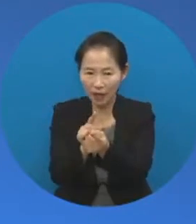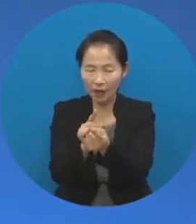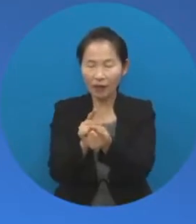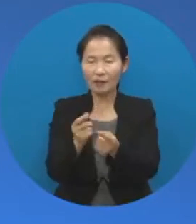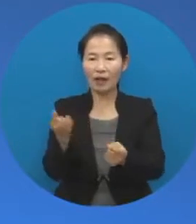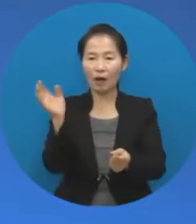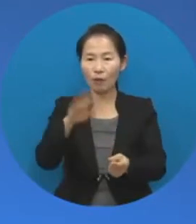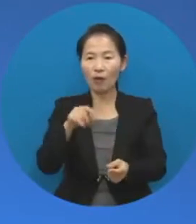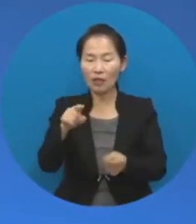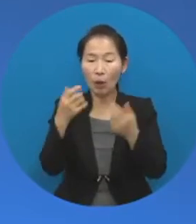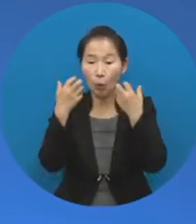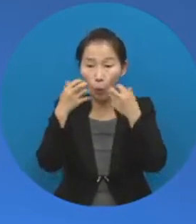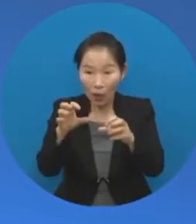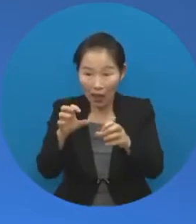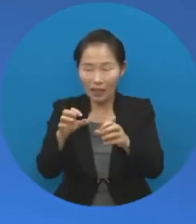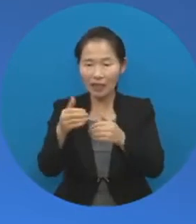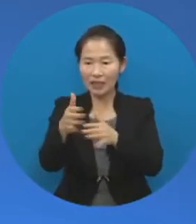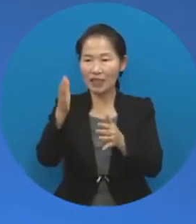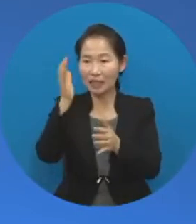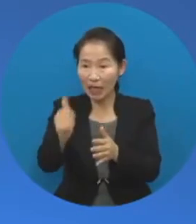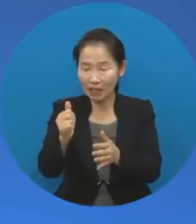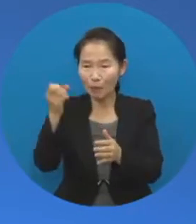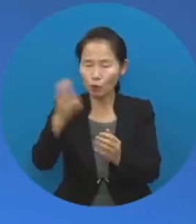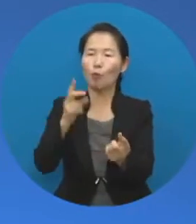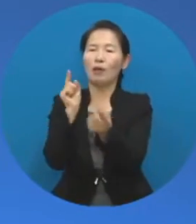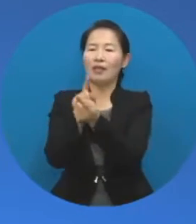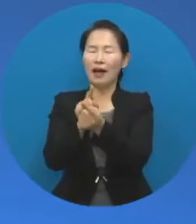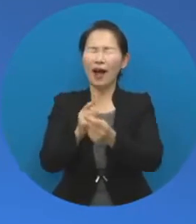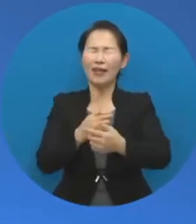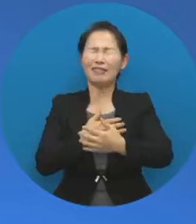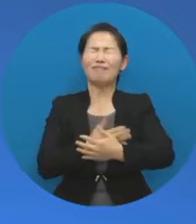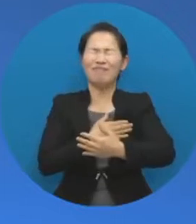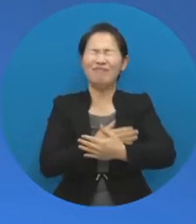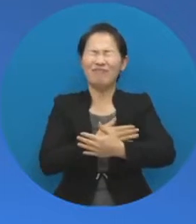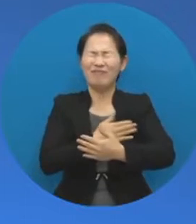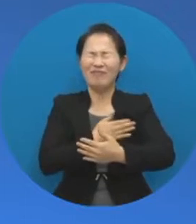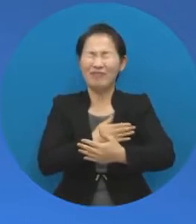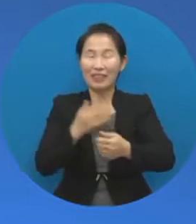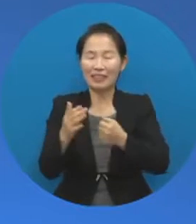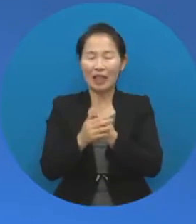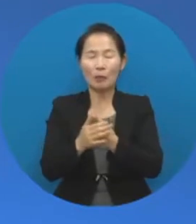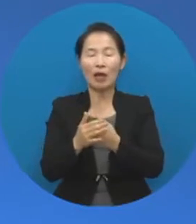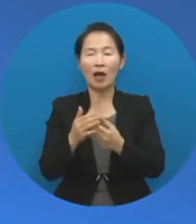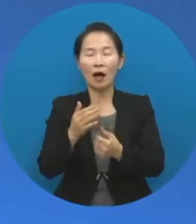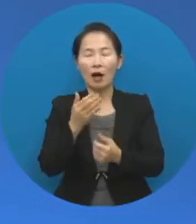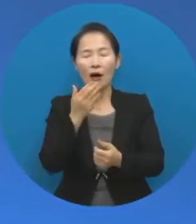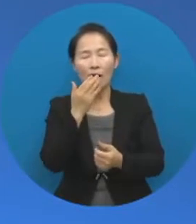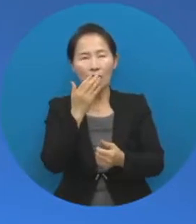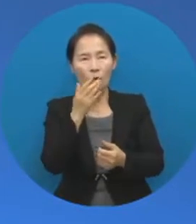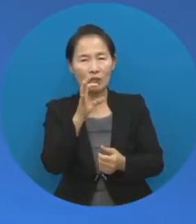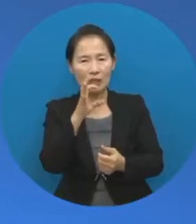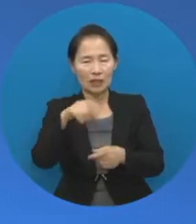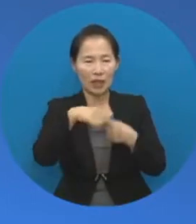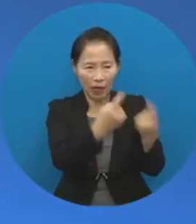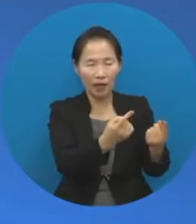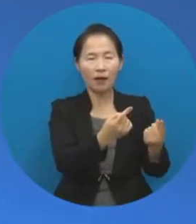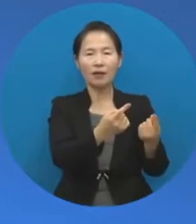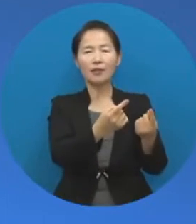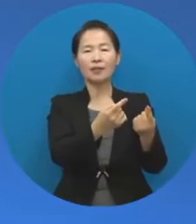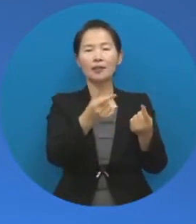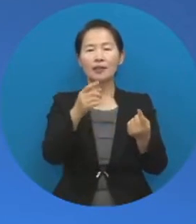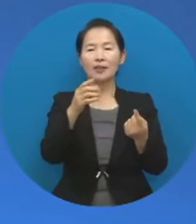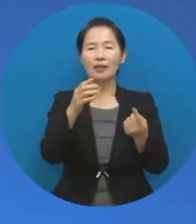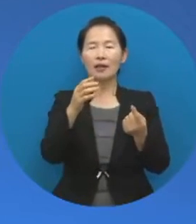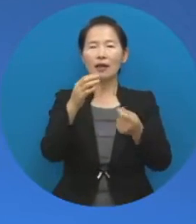너무 두렵고 떨리고 막 심장이 쿵쾅쿵쾅 뛰어가지고 화장실로 뛰어 들어갔어요. 그래서 하나님